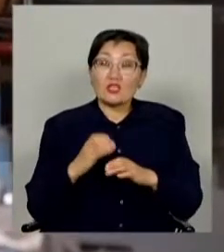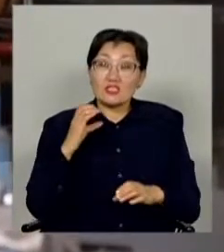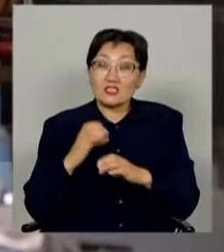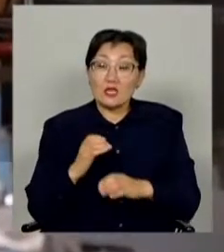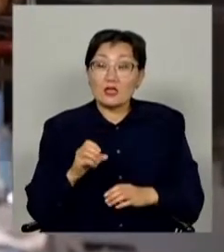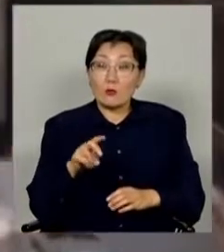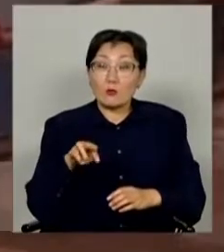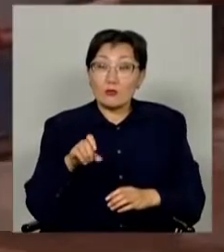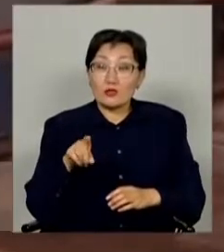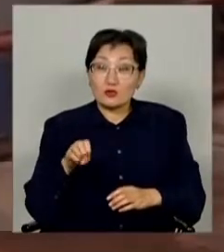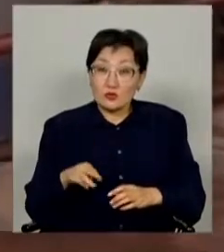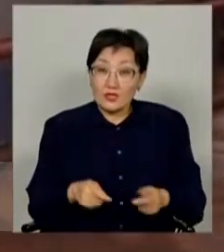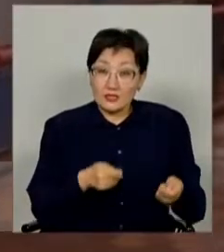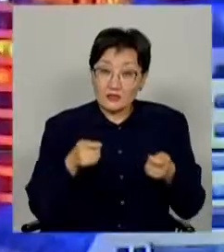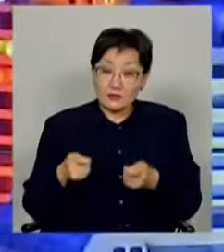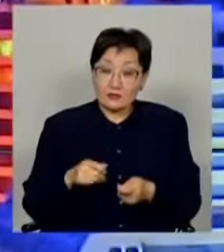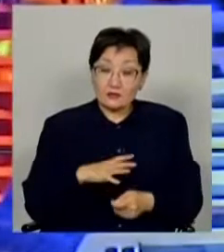жеткізіліпті.